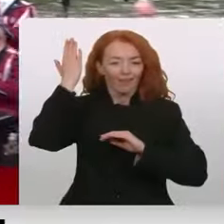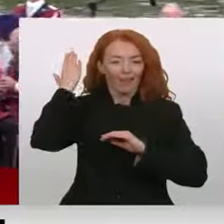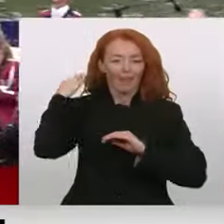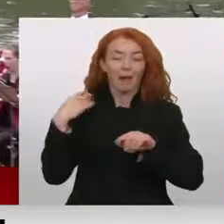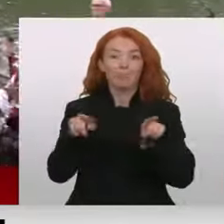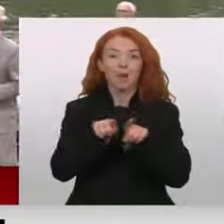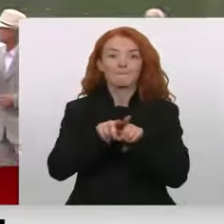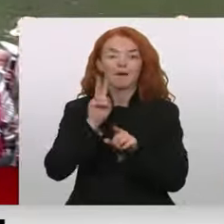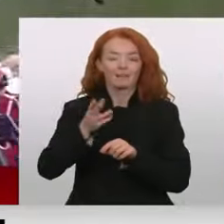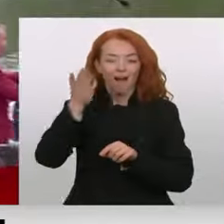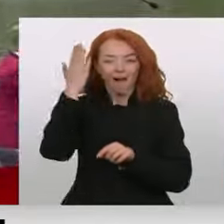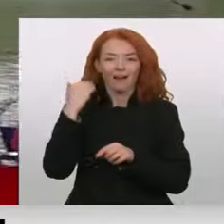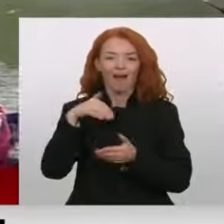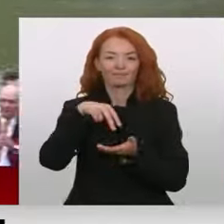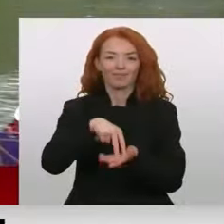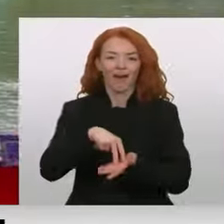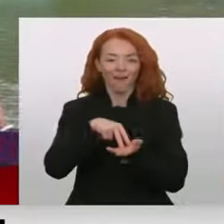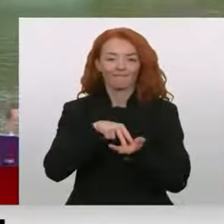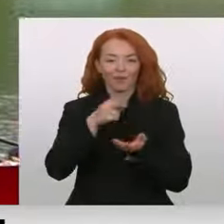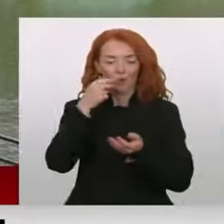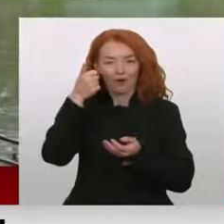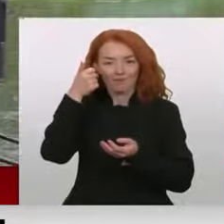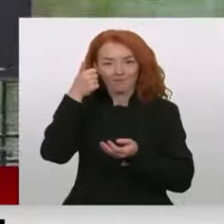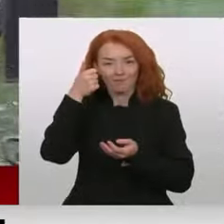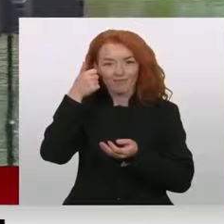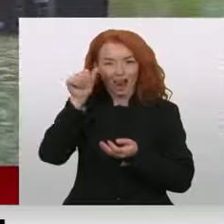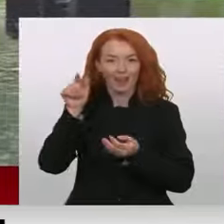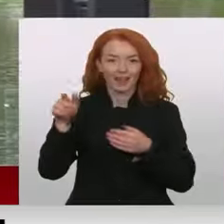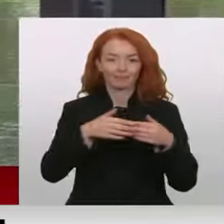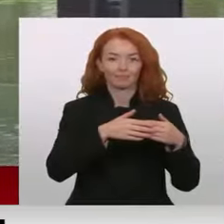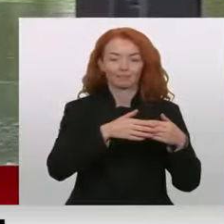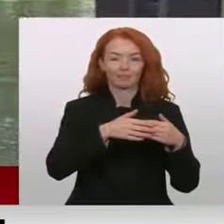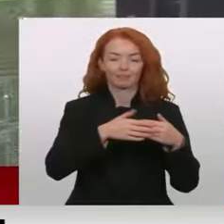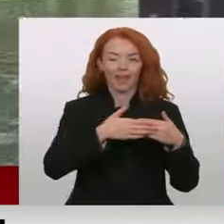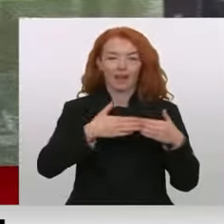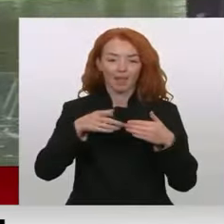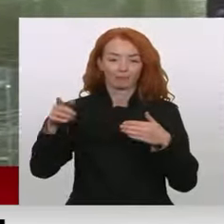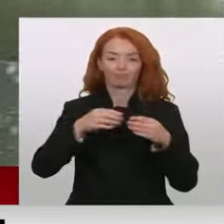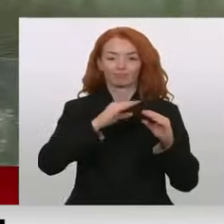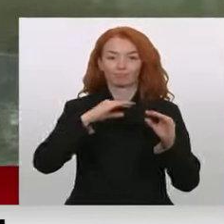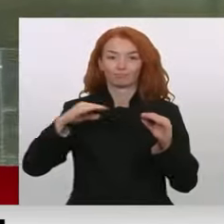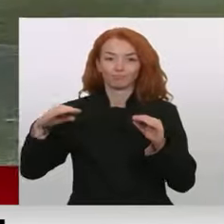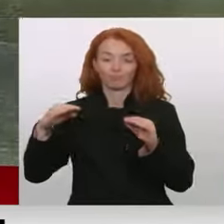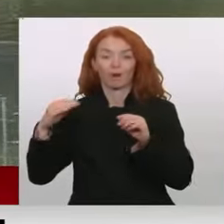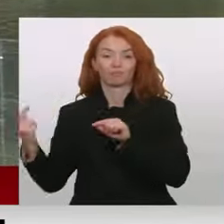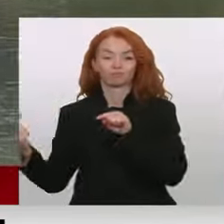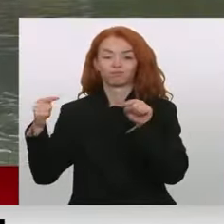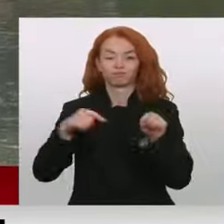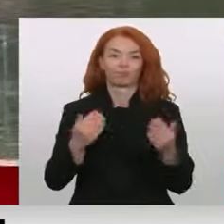ceļu no Tallinas. Vakar viņi bija pie brīvības pieminekļa Rīgā, šodien viņi sabraukuši